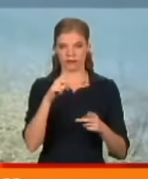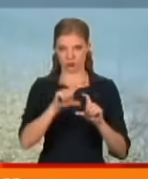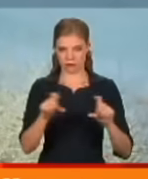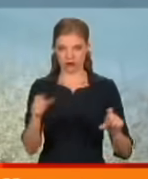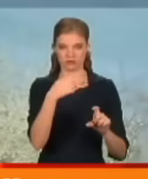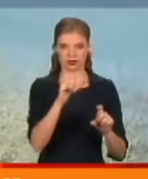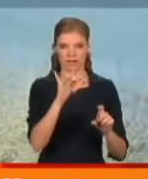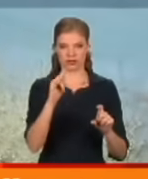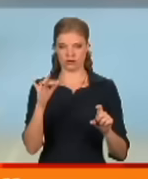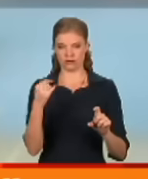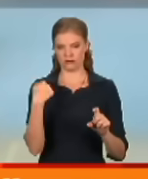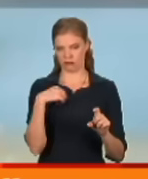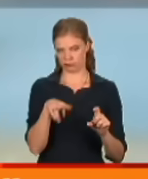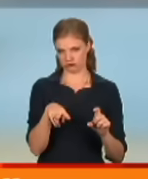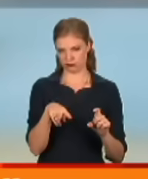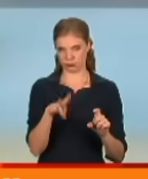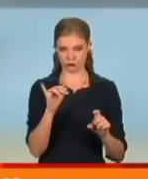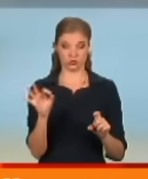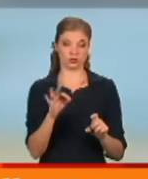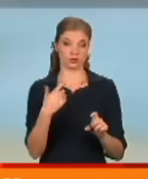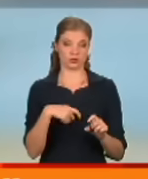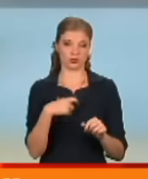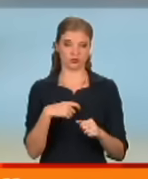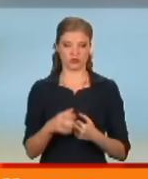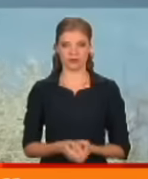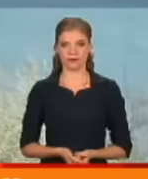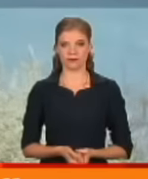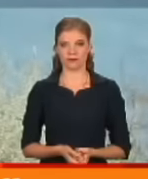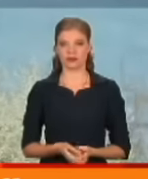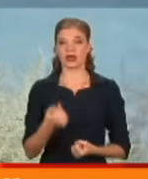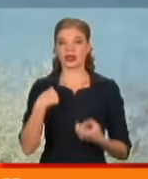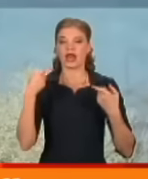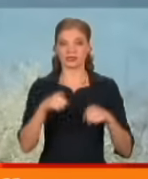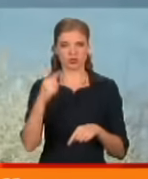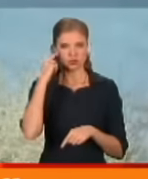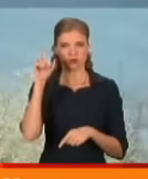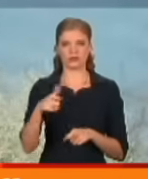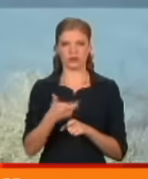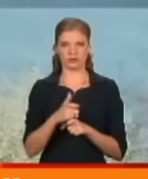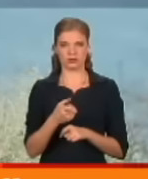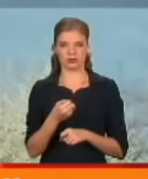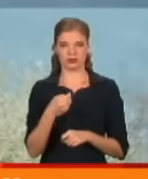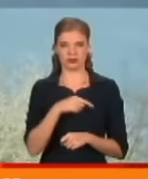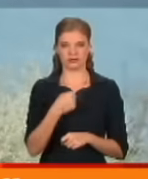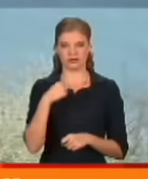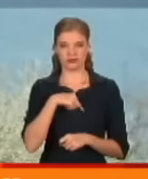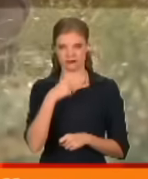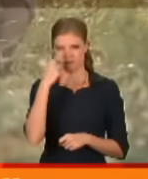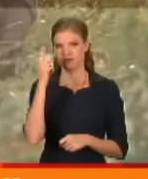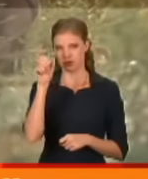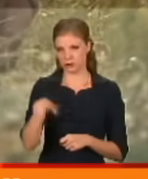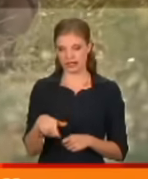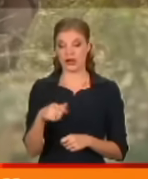Вінчі. І я така думаю, ну нічого собі. Я, чесно, думала, що він дуже самовпевнена людина з величезним